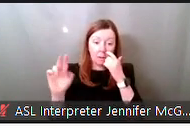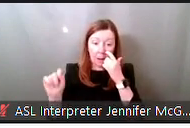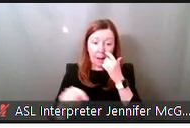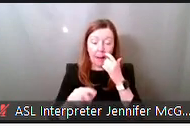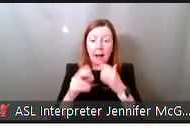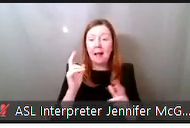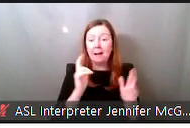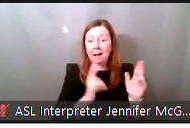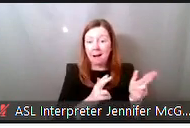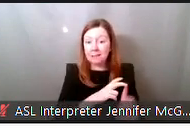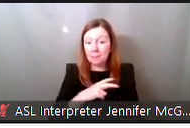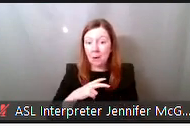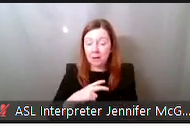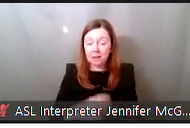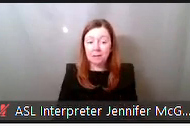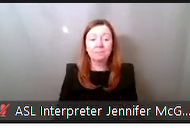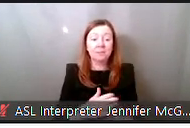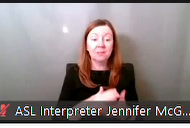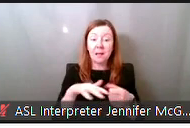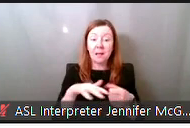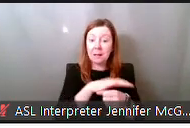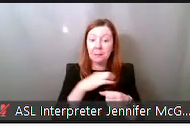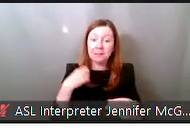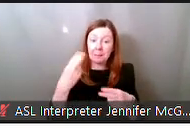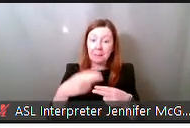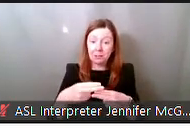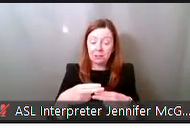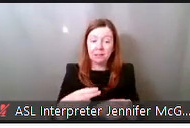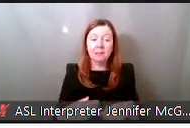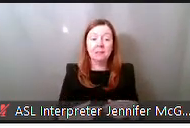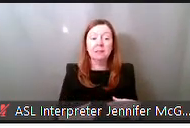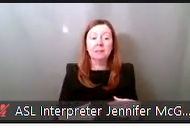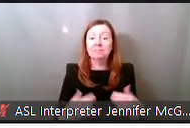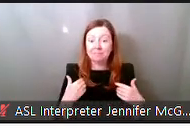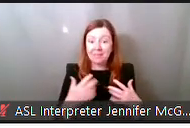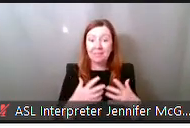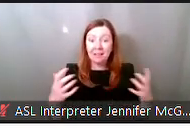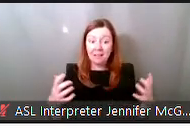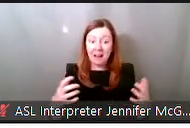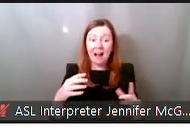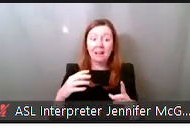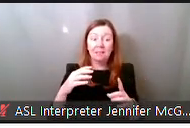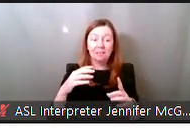比如说在 Honey Park 那些地方呢，相对来说是可能是比较